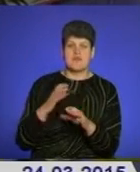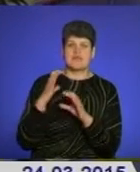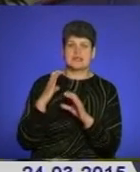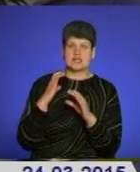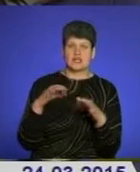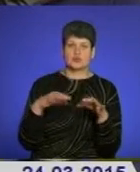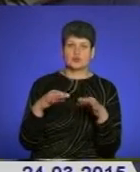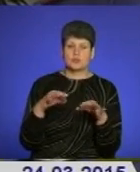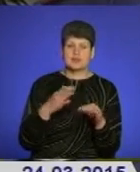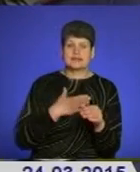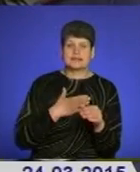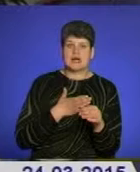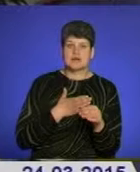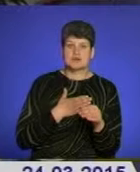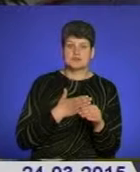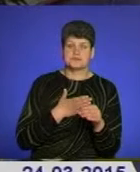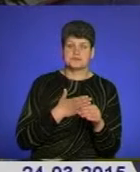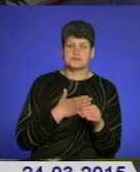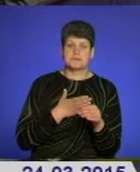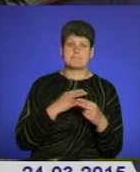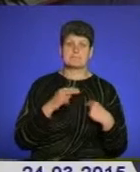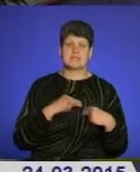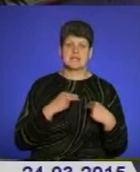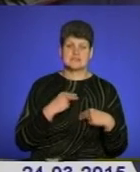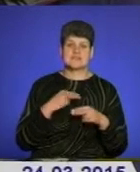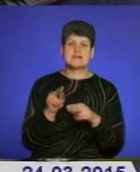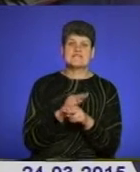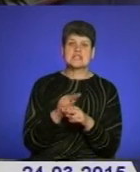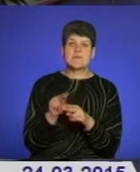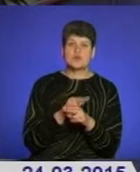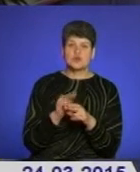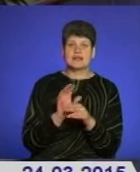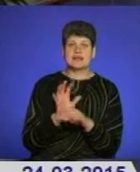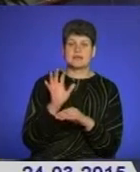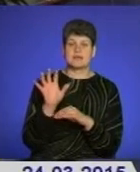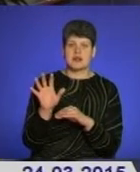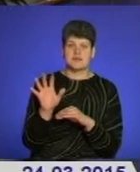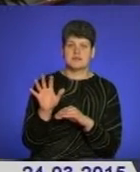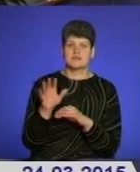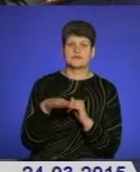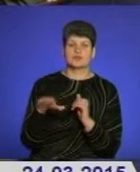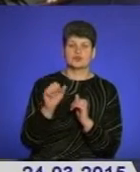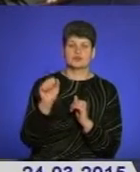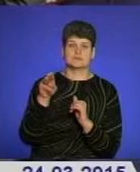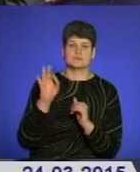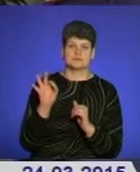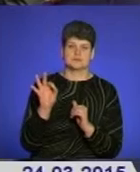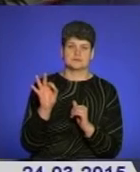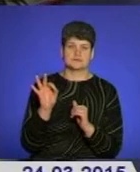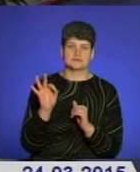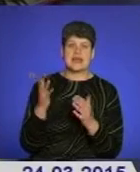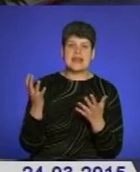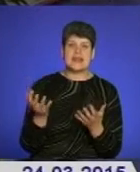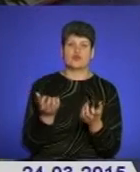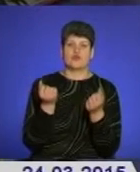автомобілі, наші працівники відремонтували їх і направили в зону антитерористичної операції.